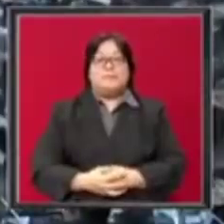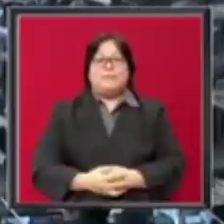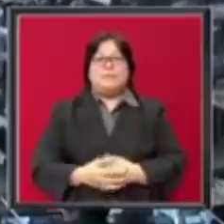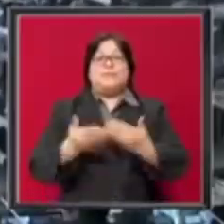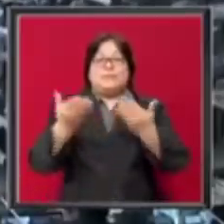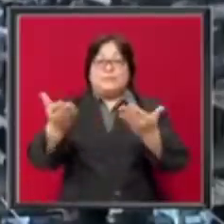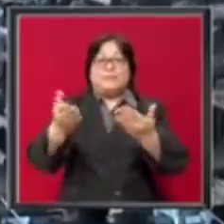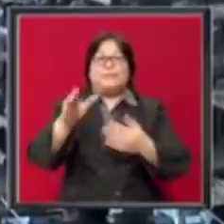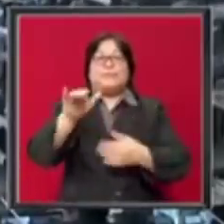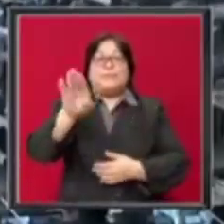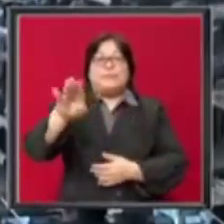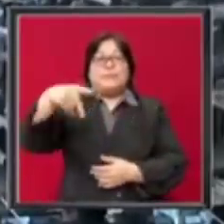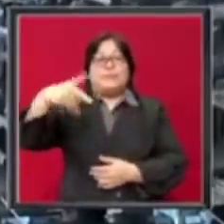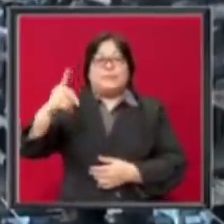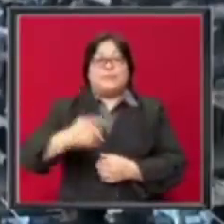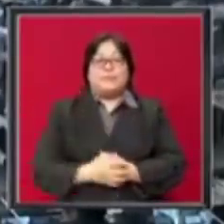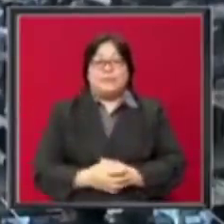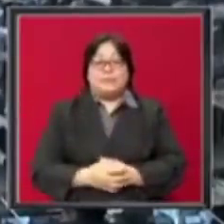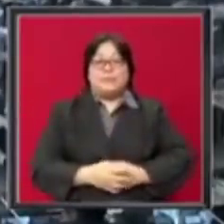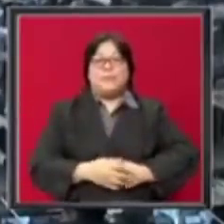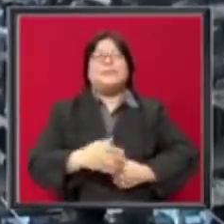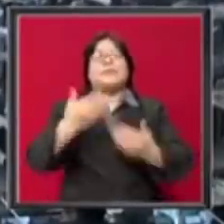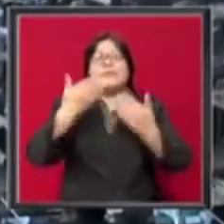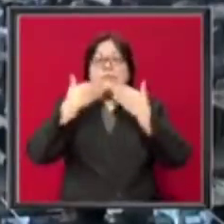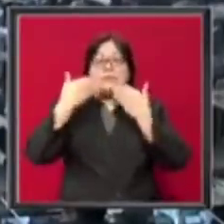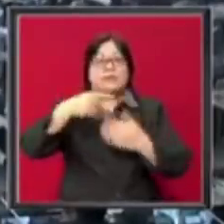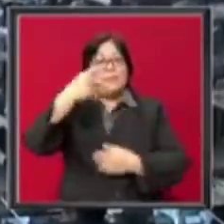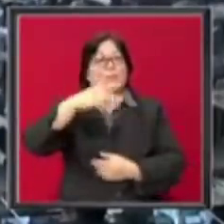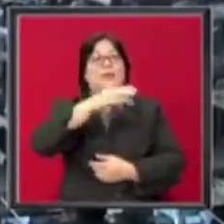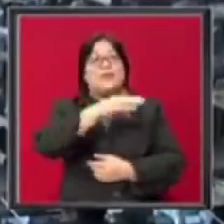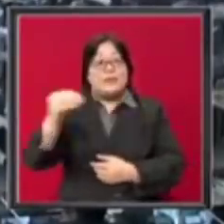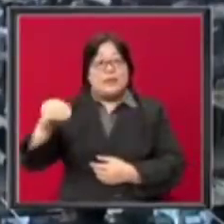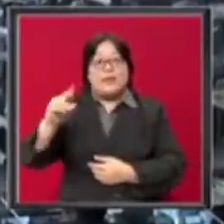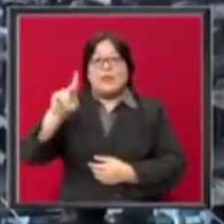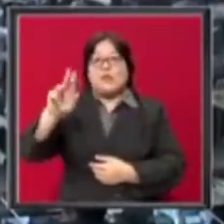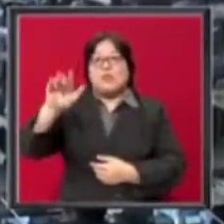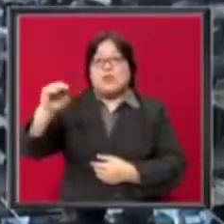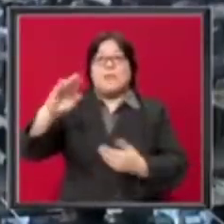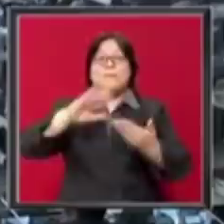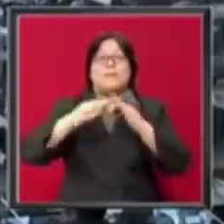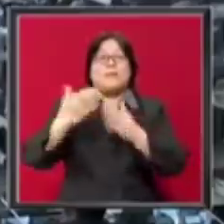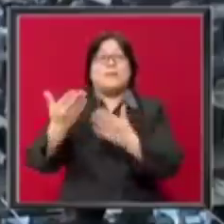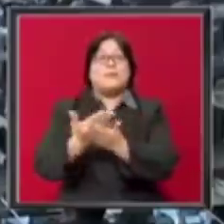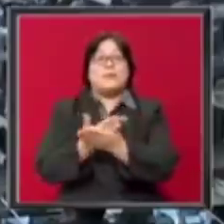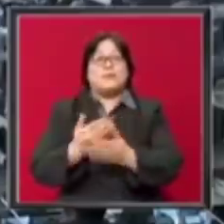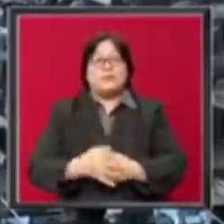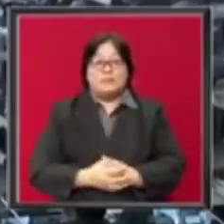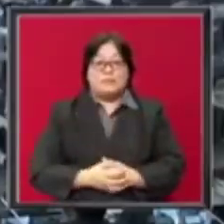Sila, Yang Mulia. Sebab itu terima kasih Puan Tian dan Kuli Mana Baru.